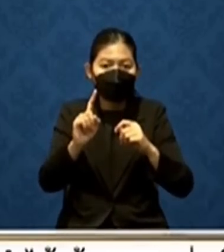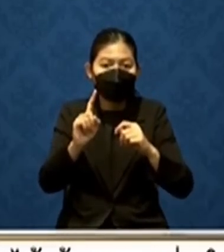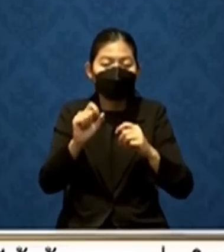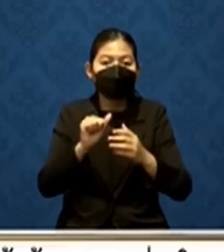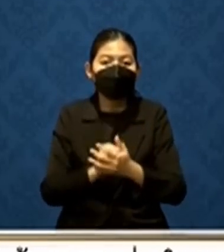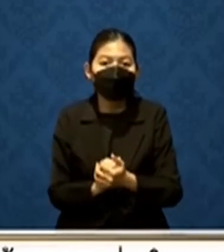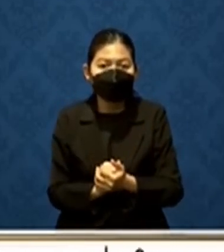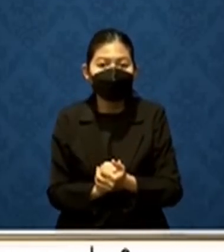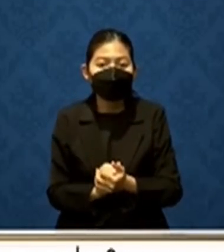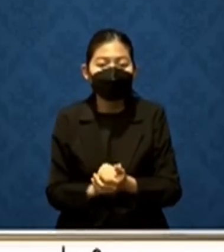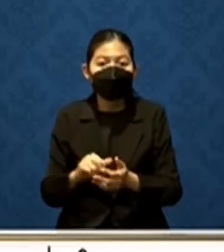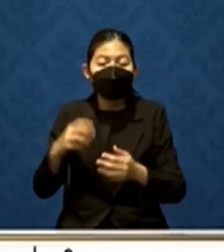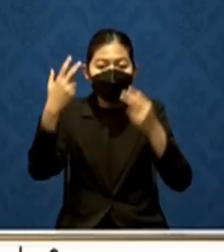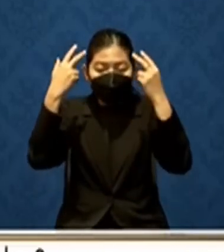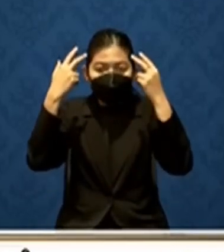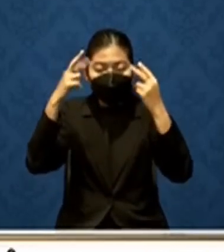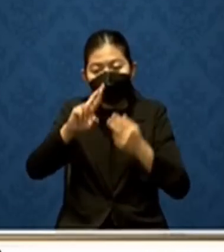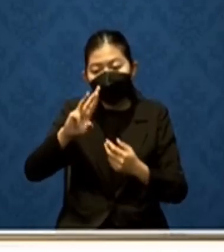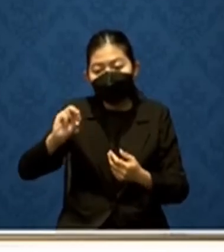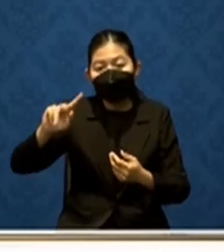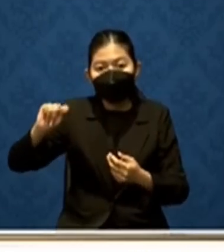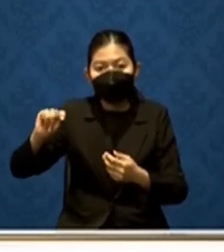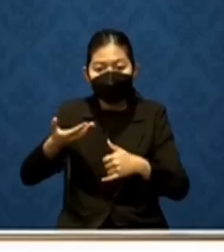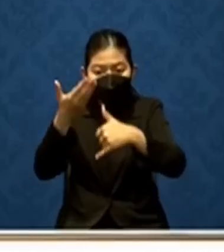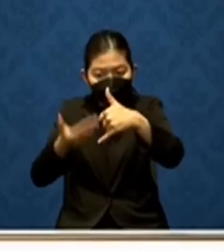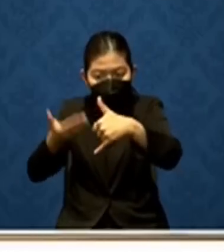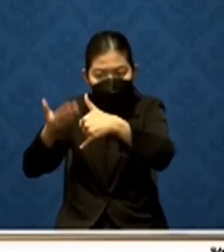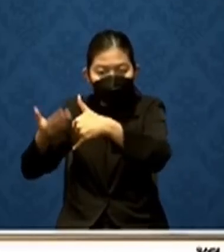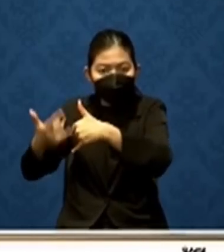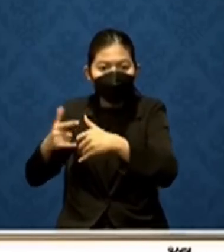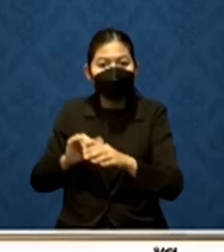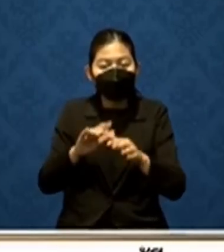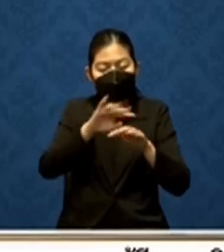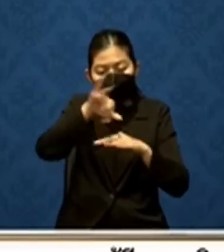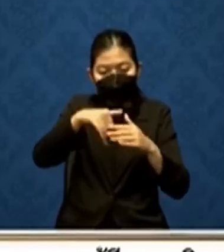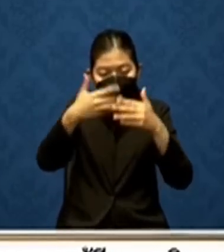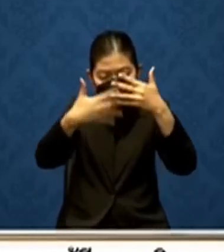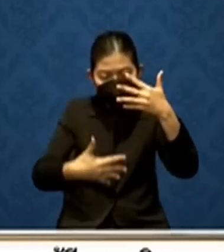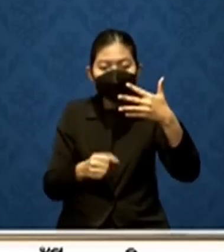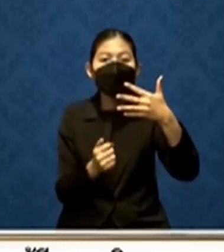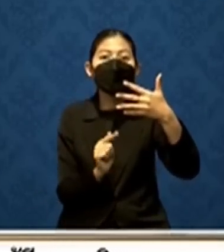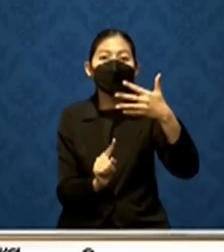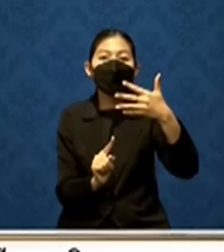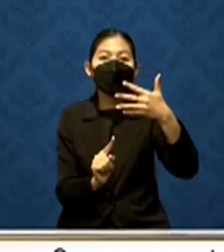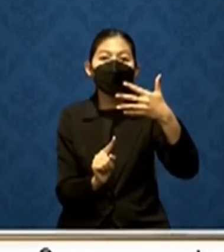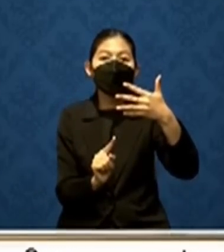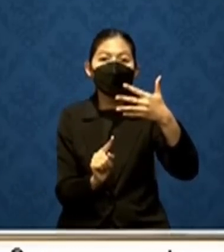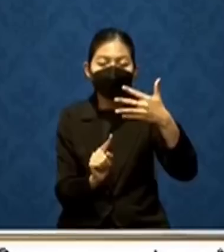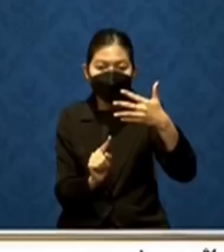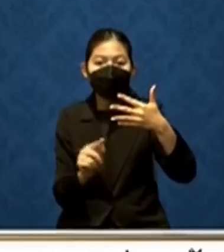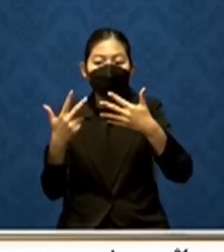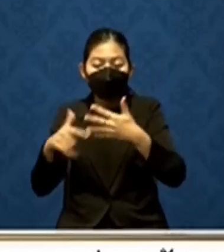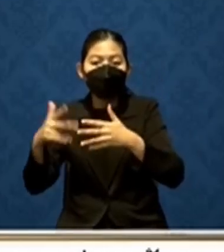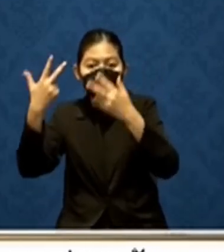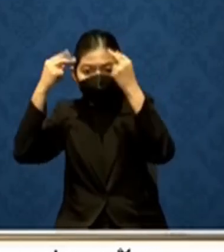ใจรัฐมนตรีเป็นรายบุคคลอุ้ยดีทั้งหมด 11ท่านรวมนายก